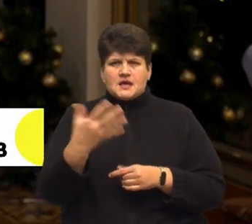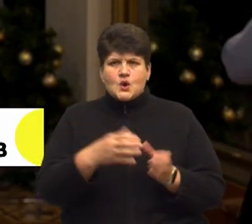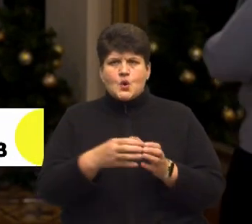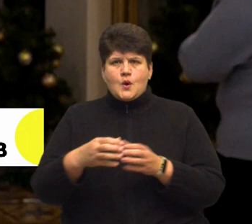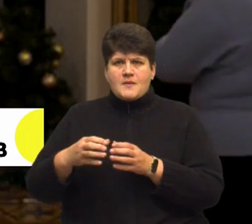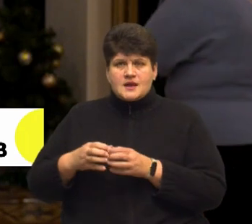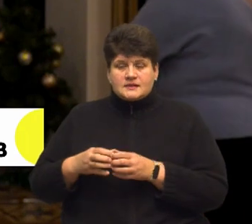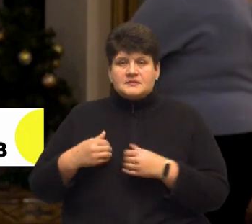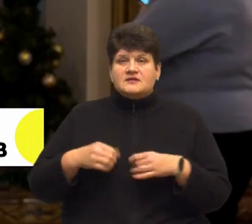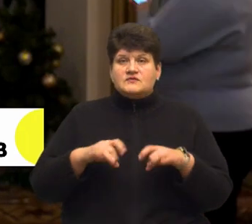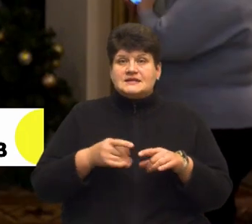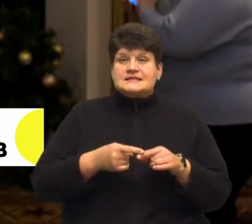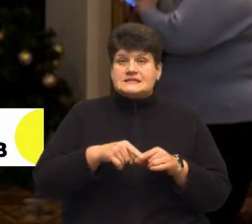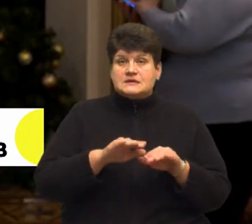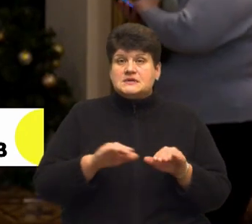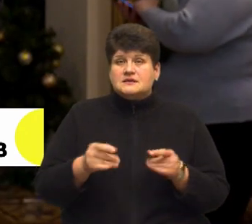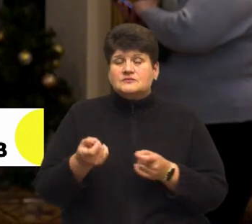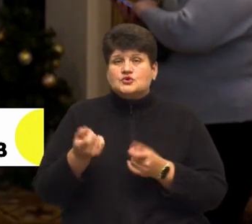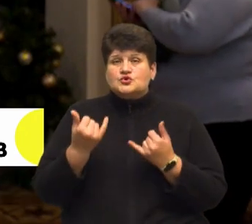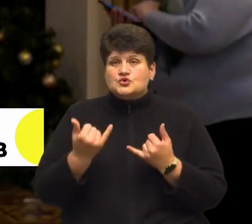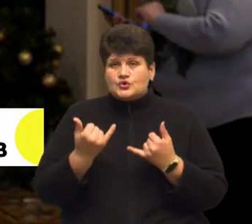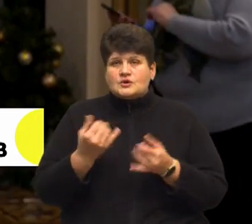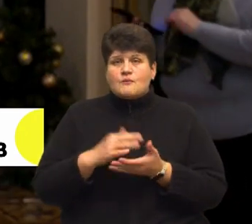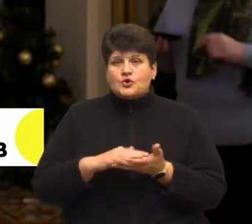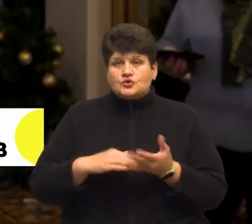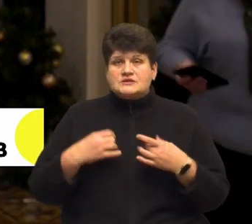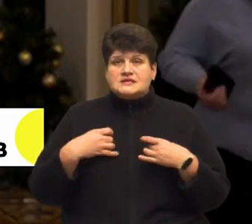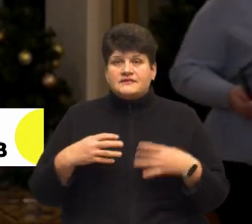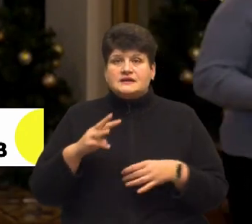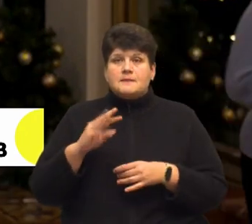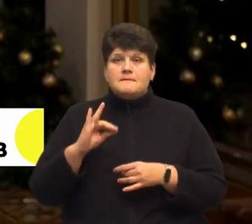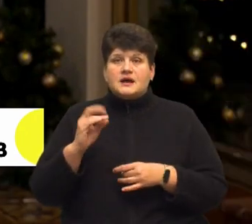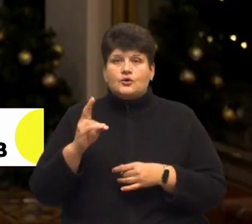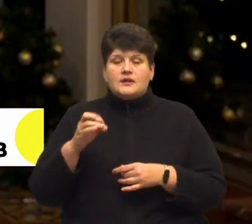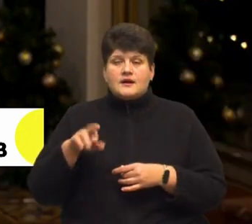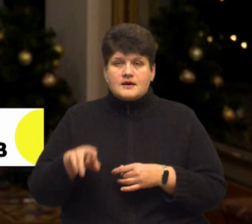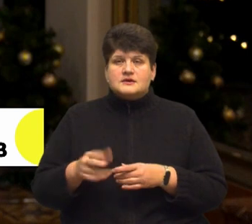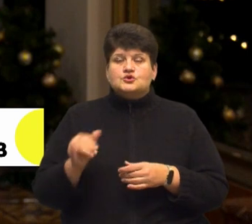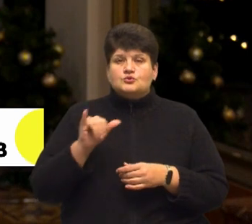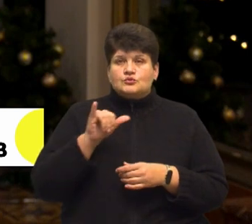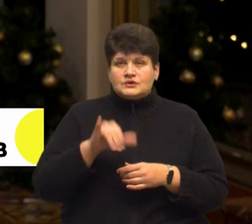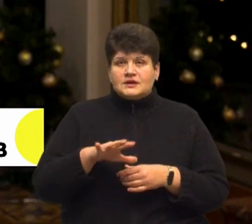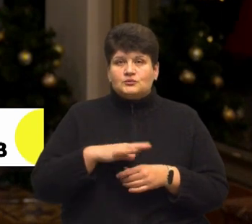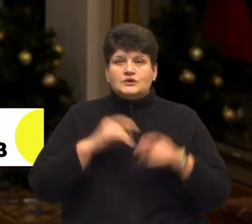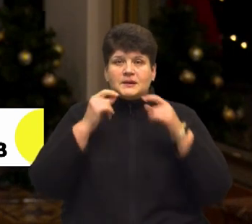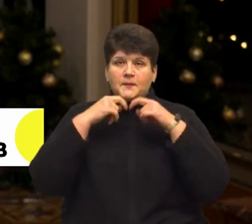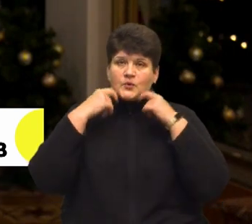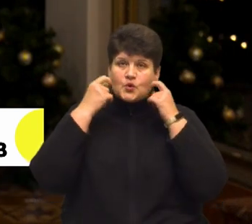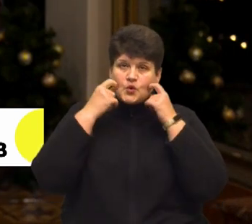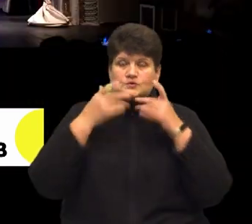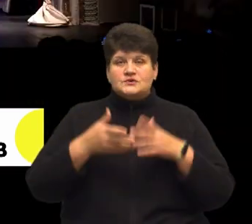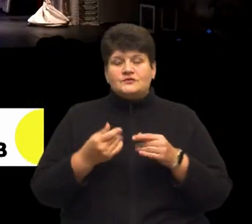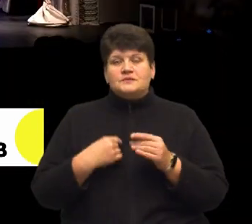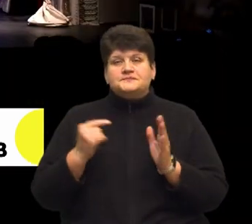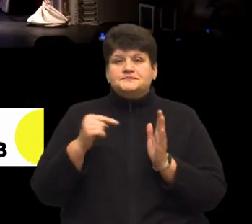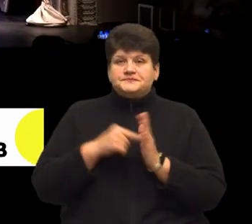Ми вирішили цим дітям хоча би бодай сьогодні продовжити свято Миколая щоб на їхніх устах була посмішка щоб вони порнули в